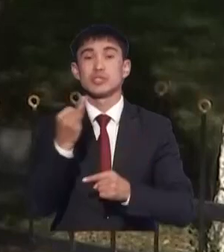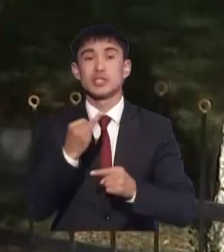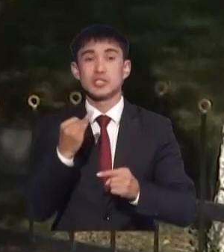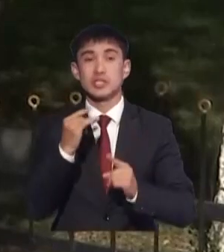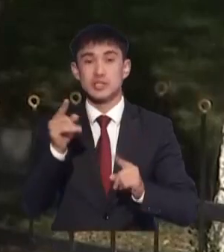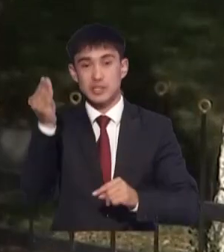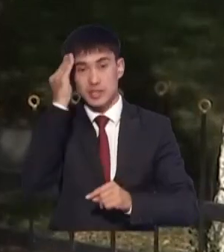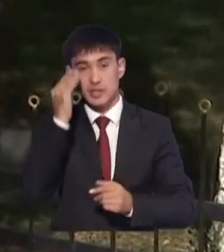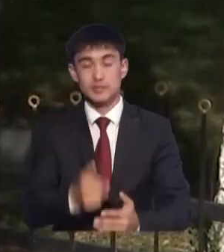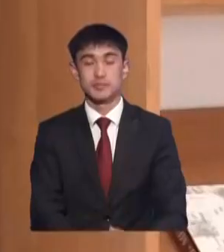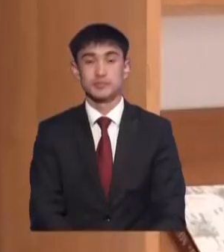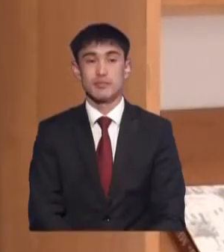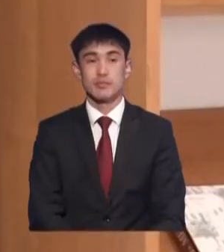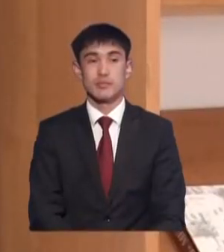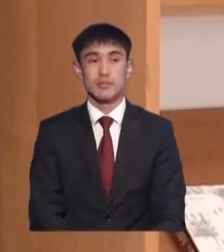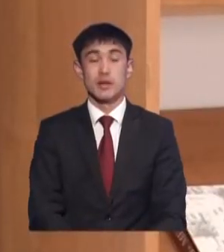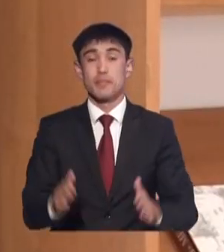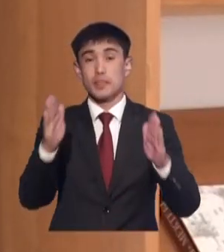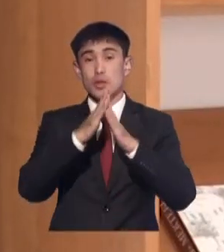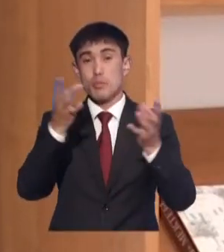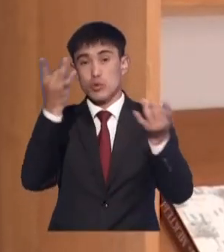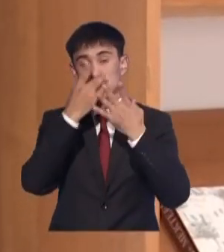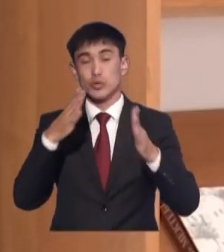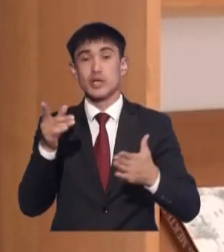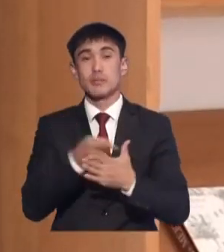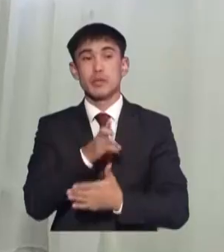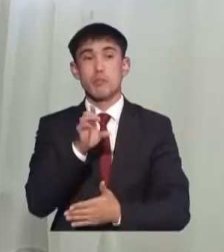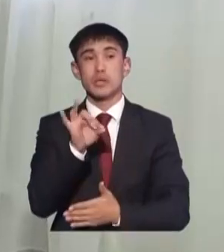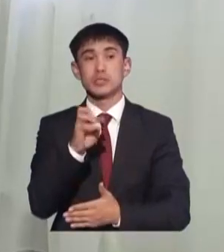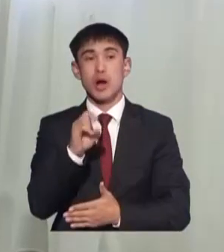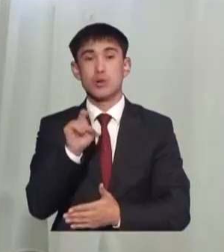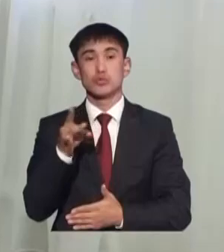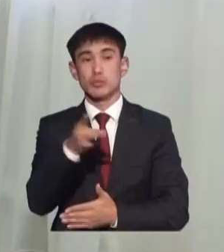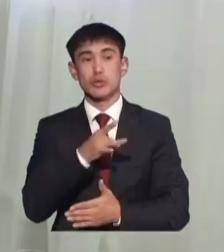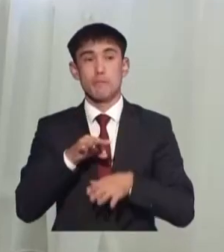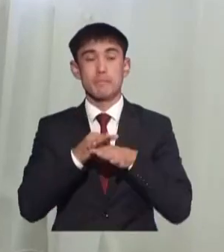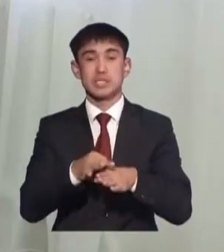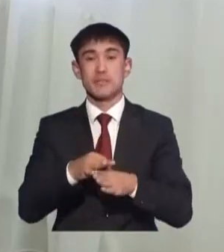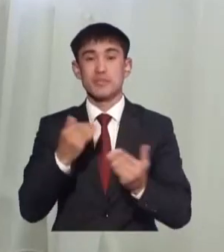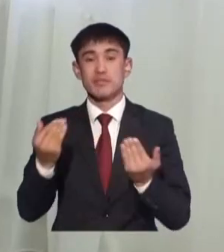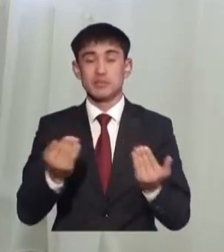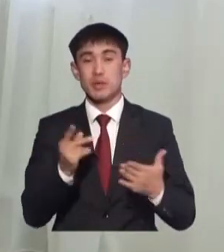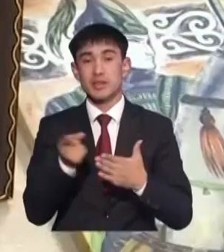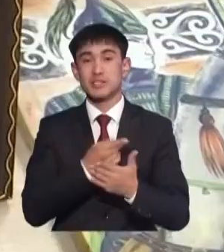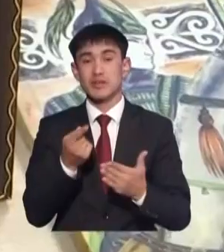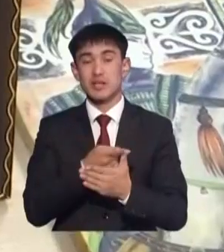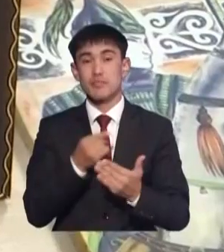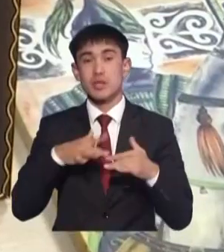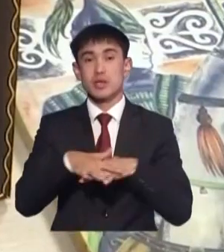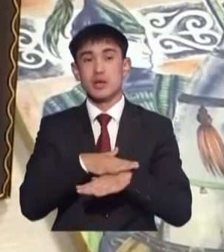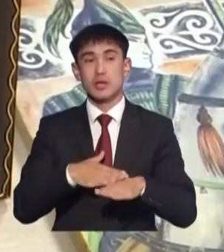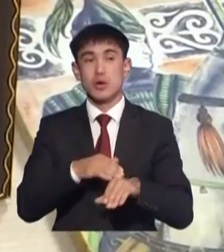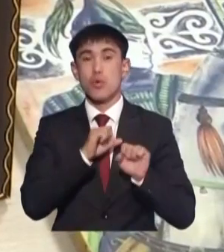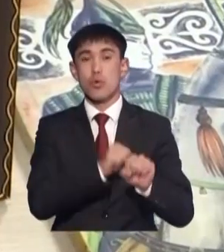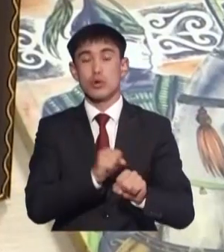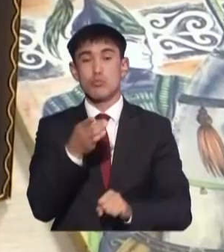исторического сознания. В Доме культуры имени Молыкбая Байсакула в Аксузском районе прошла выставка под названием «Елге Курган Бөрүбай